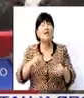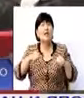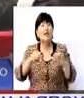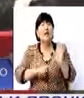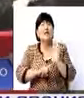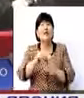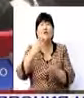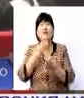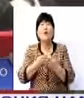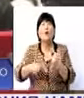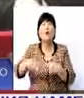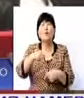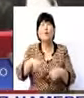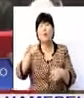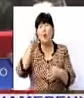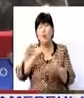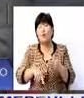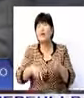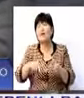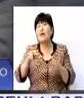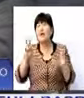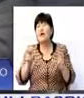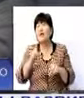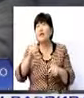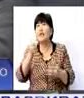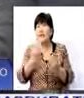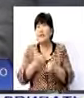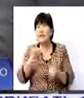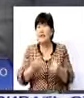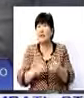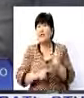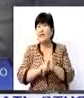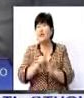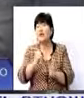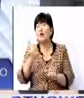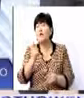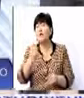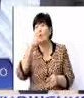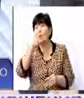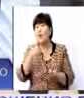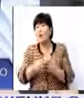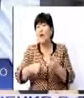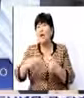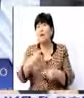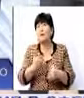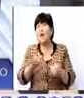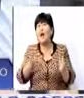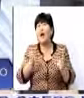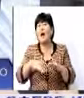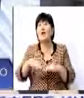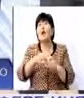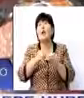для начала своего бизнеса, уверены эксперты. Есть даже статистика. Если из числа стартапов после первого года в бизнесе на плаву остаются